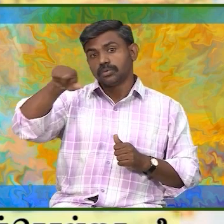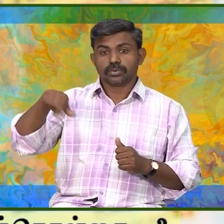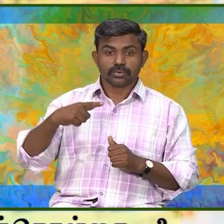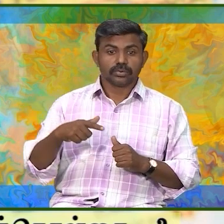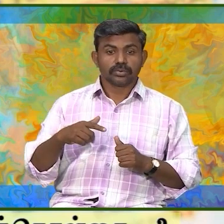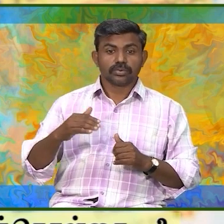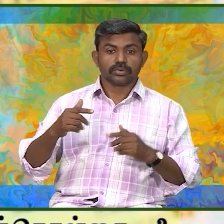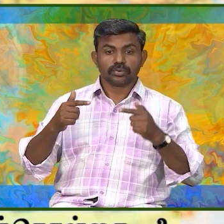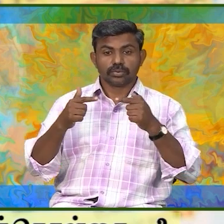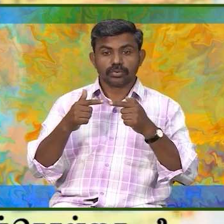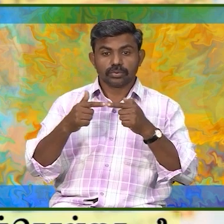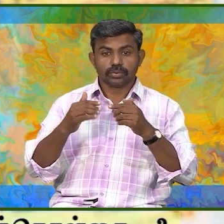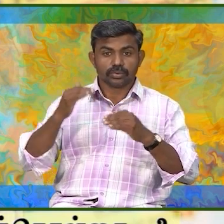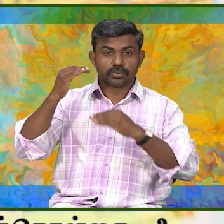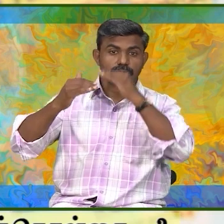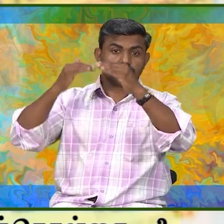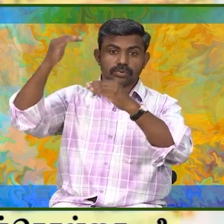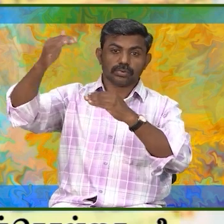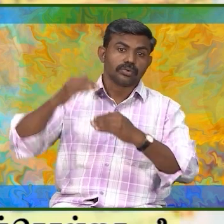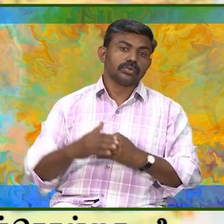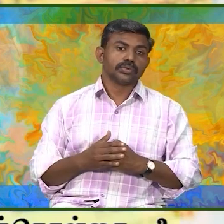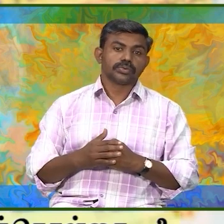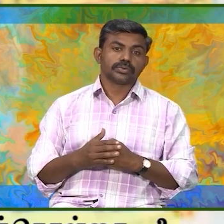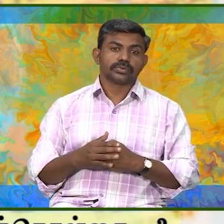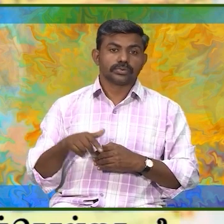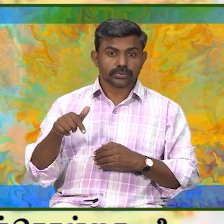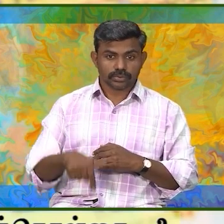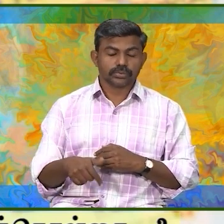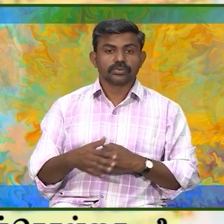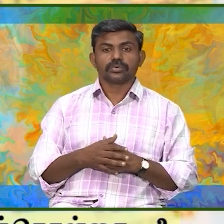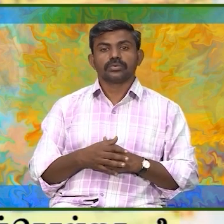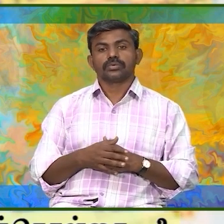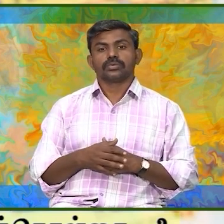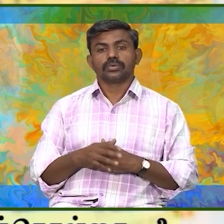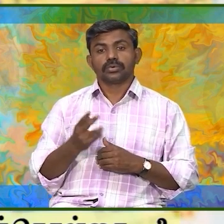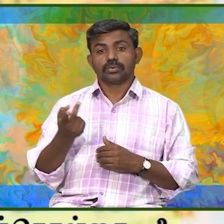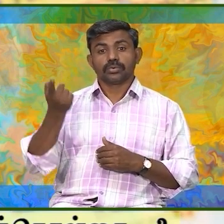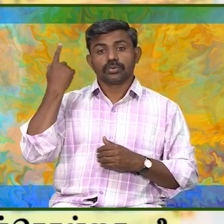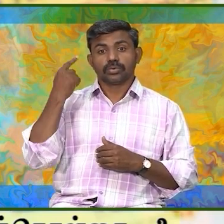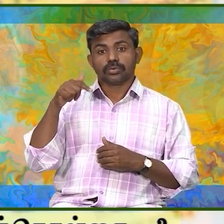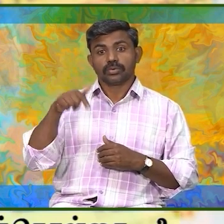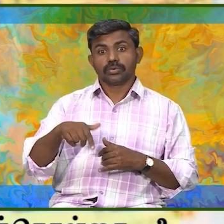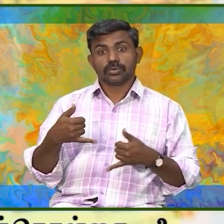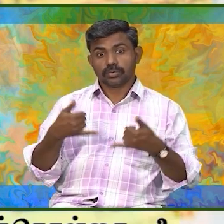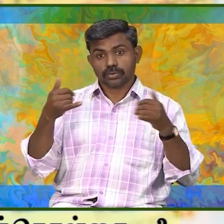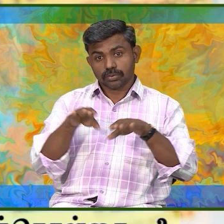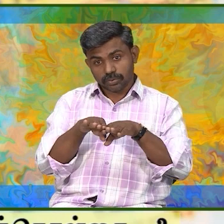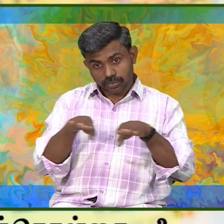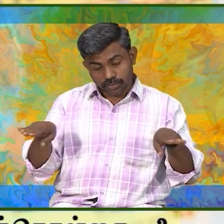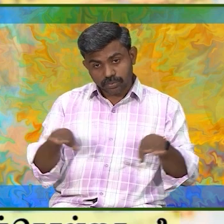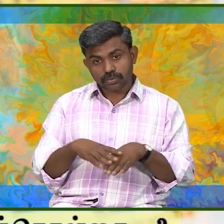துறைகளிலும் போட்டி போட்டு முன்னேறி கொண்டே செல்கிறது. இதன் முன்னோடியாக